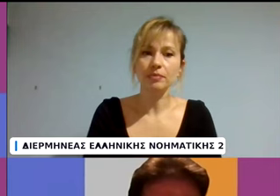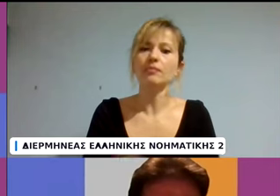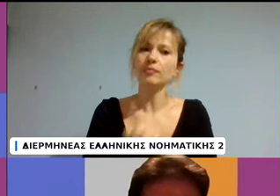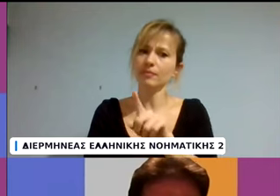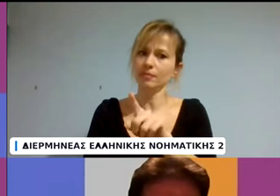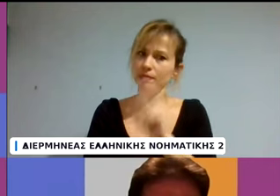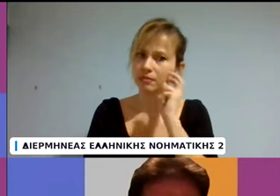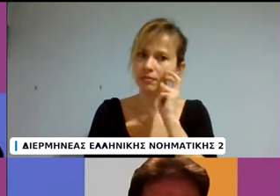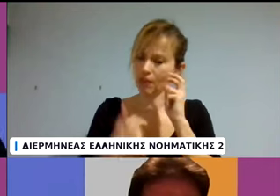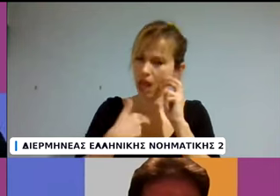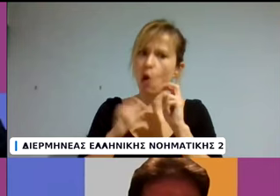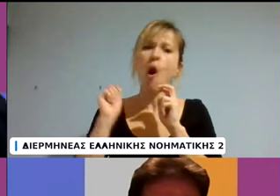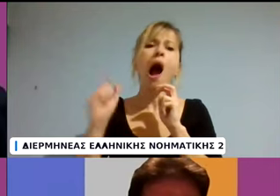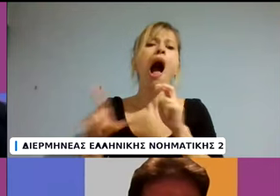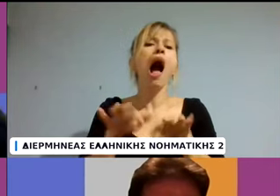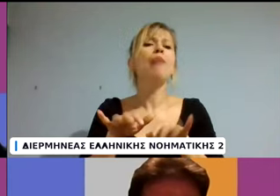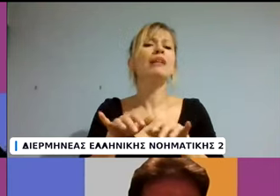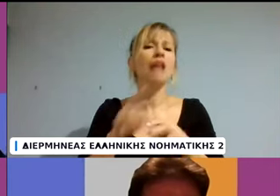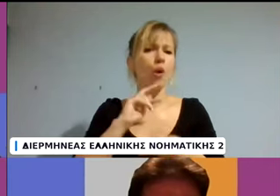απαντάω τώρα, εκτός αν θέλετε να το πω μία...